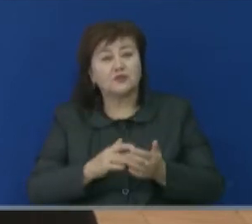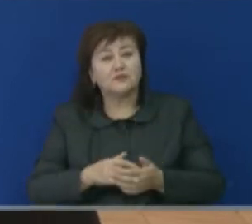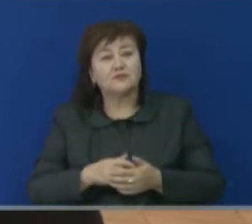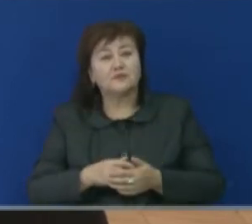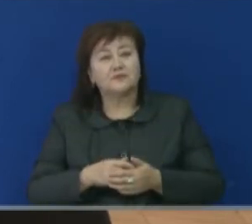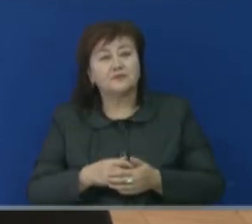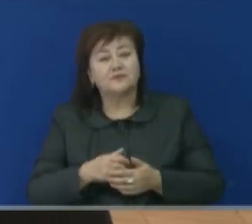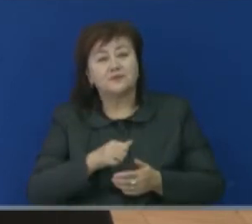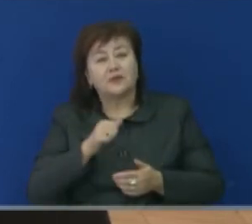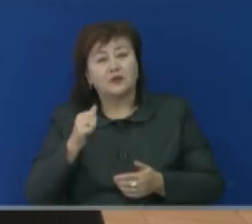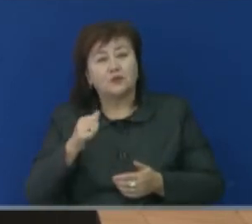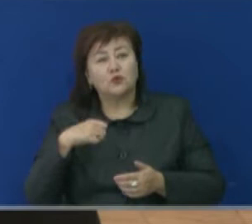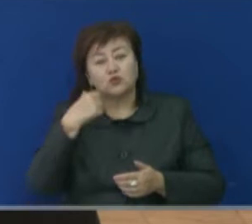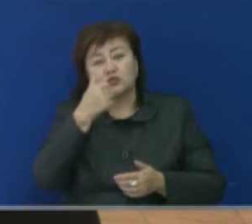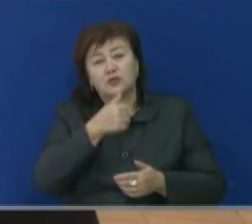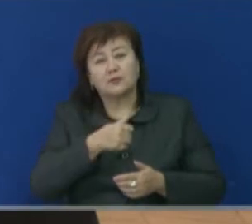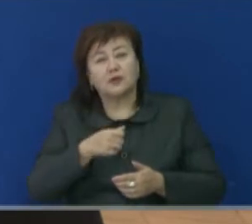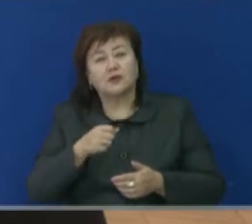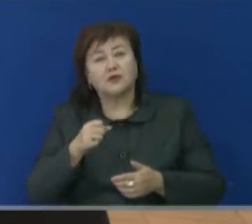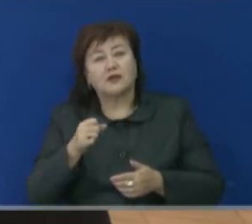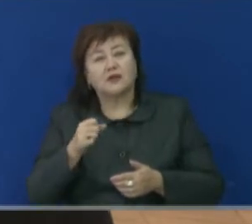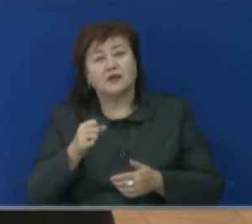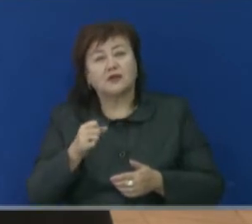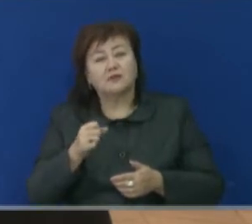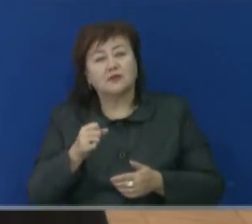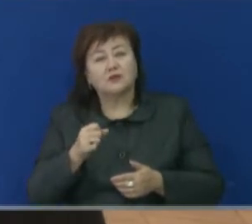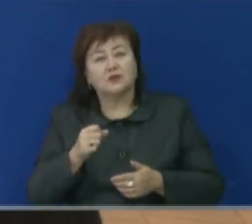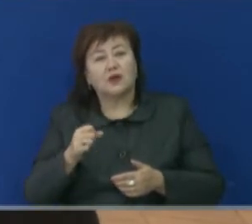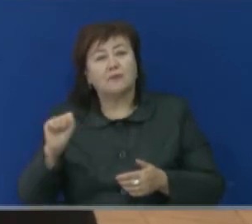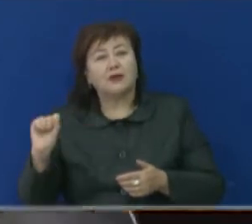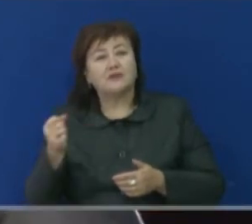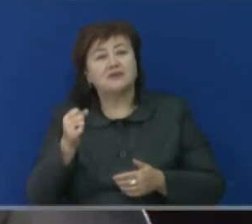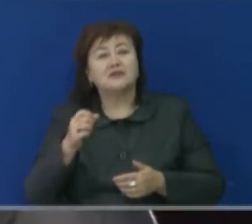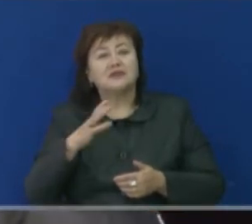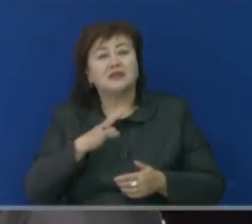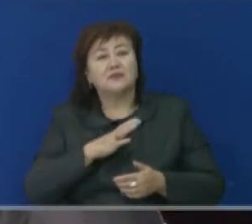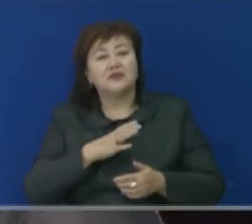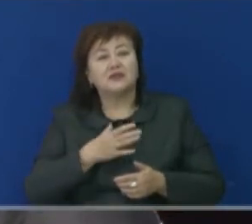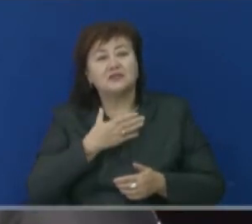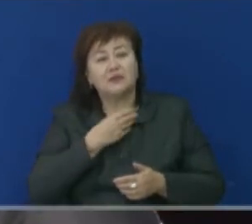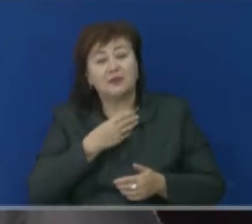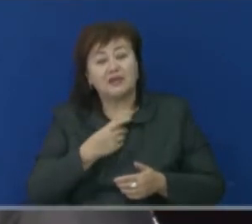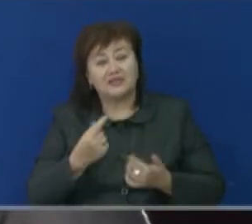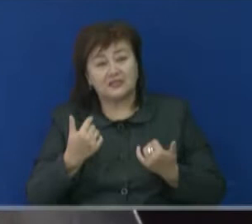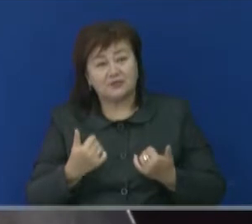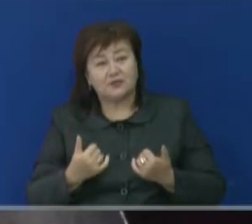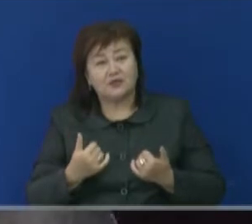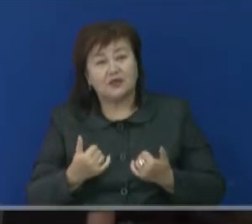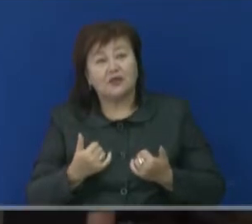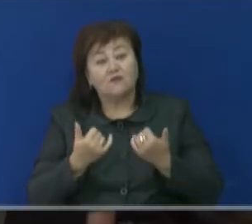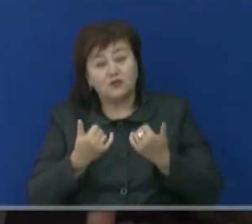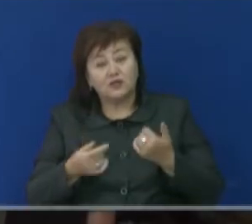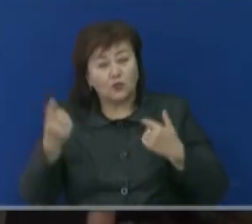Медетбек пен Серік Айсұлу әнші дуэтіміз жеңімпаз болып оралды. Қатысушылар да осындай шығармашылық